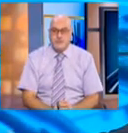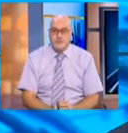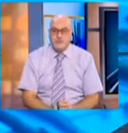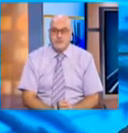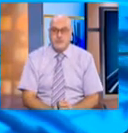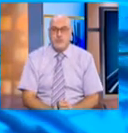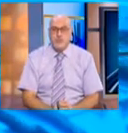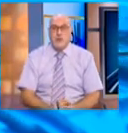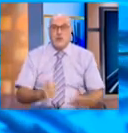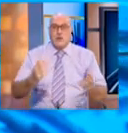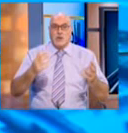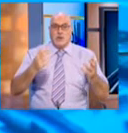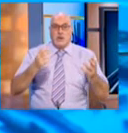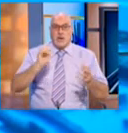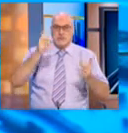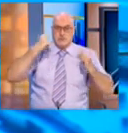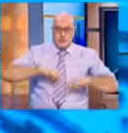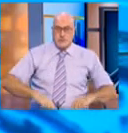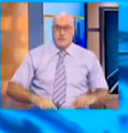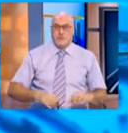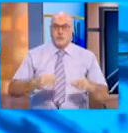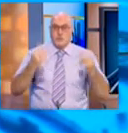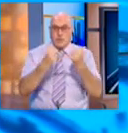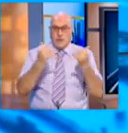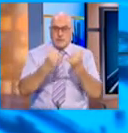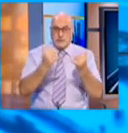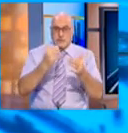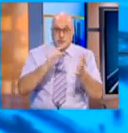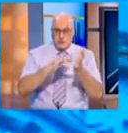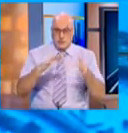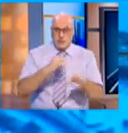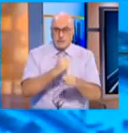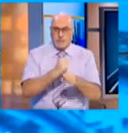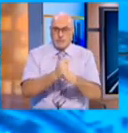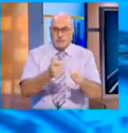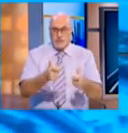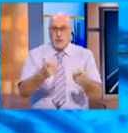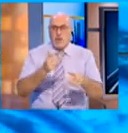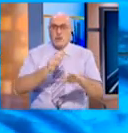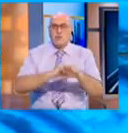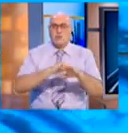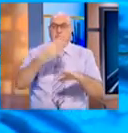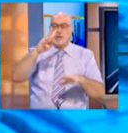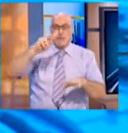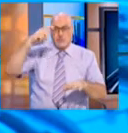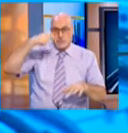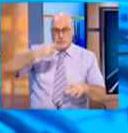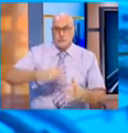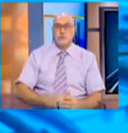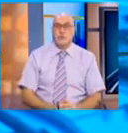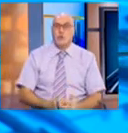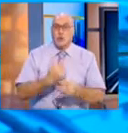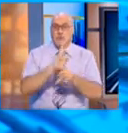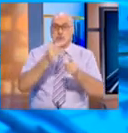مسيرة الصحفي بالتلفزيون الجزائري الوزير المستشار للاتصال الناطق الرسمي السابق